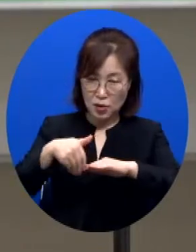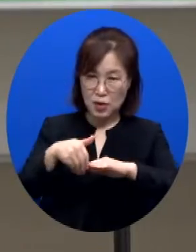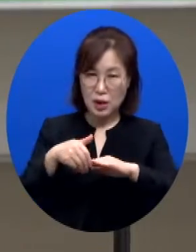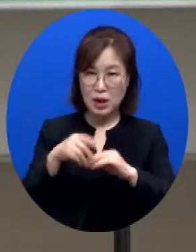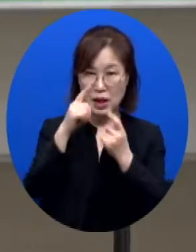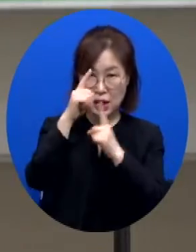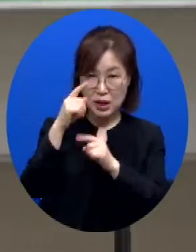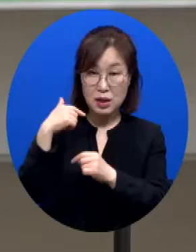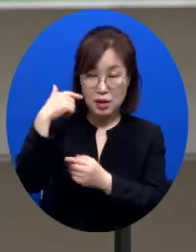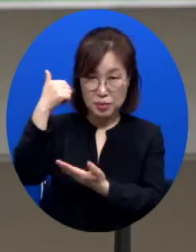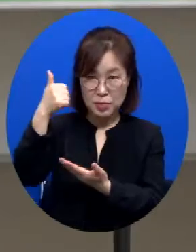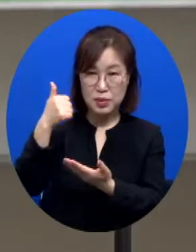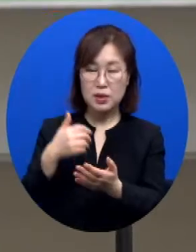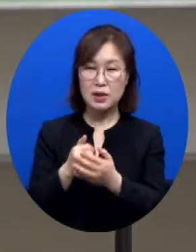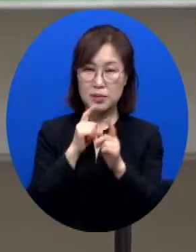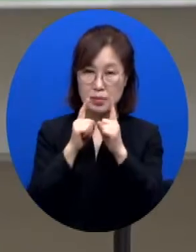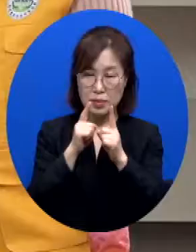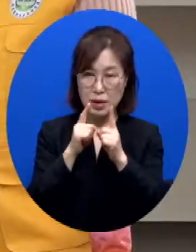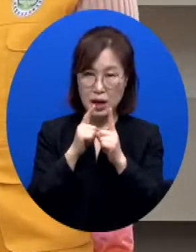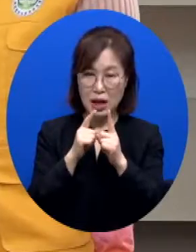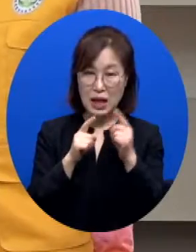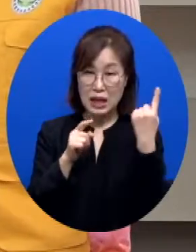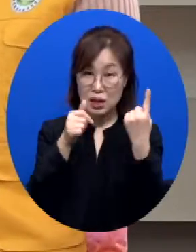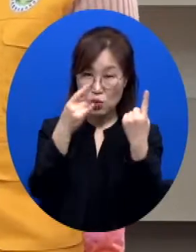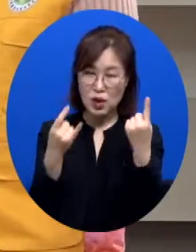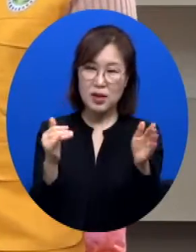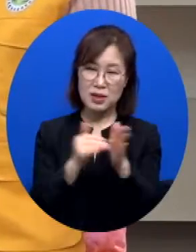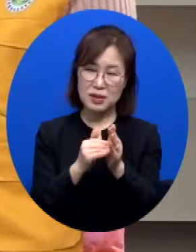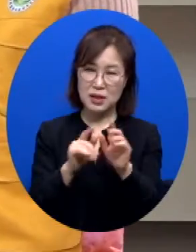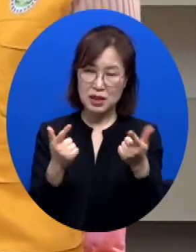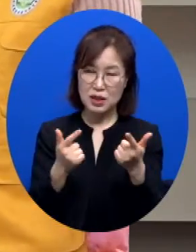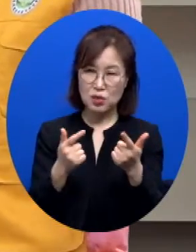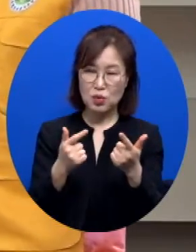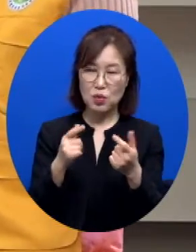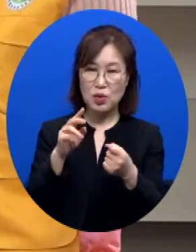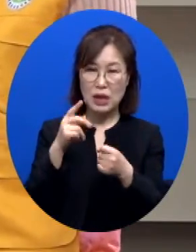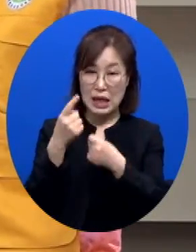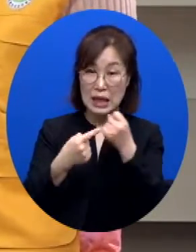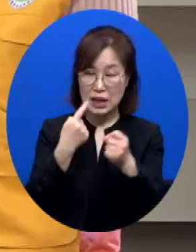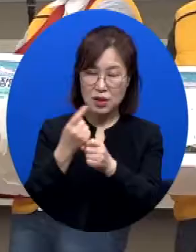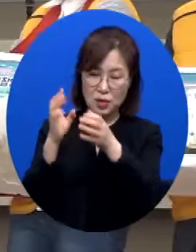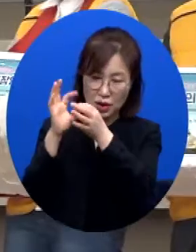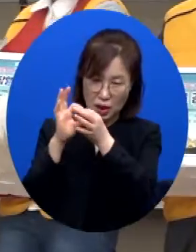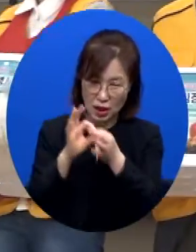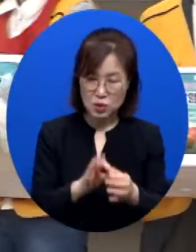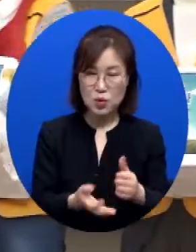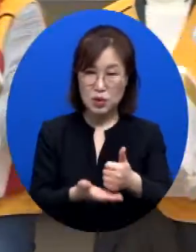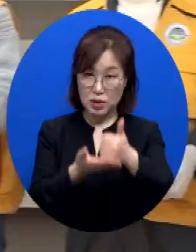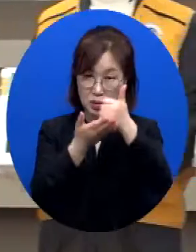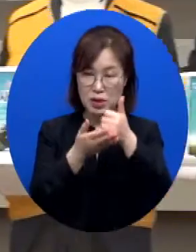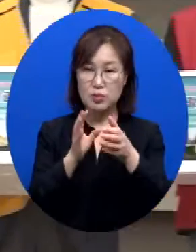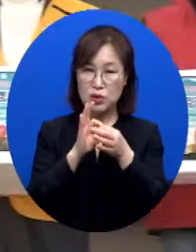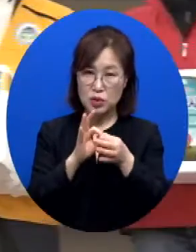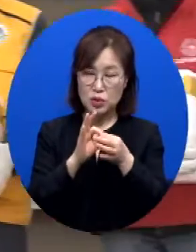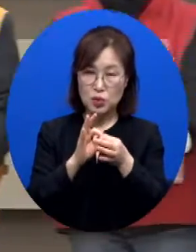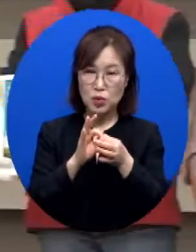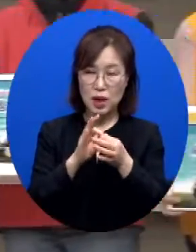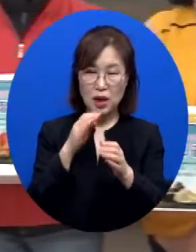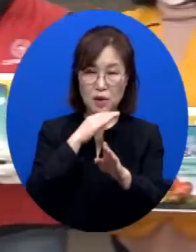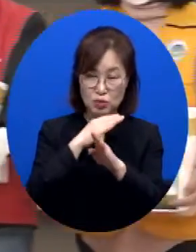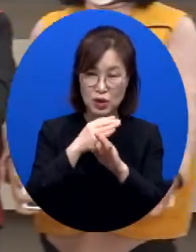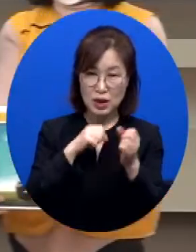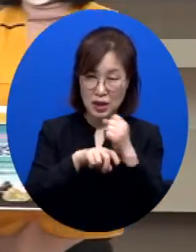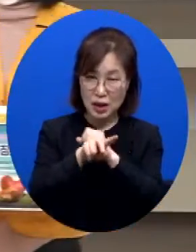대표 중 회장은 일회성의 이벤트가 아니라 365일 많은 섬김 행사를 통해 탈북민 들에게